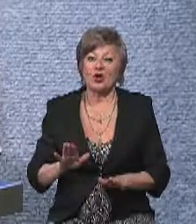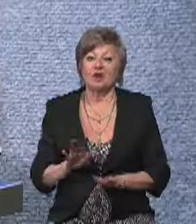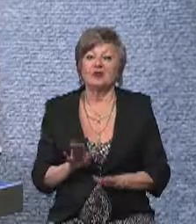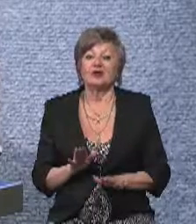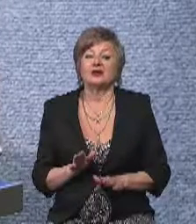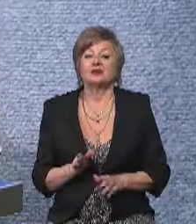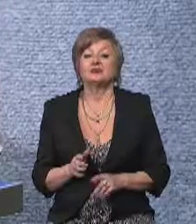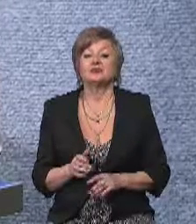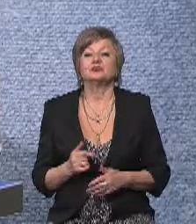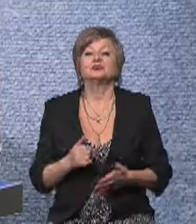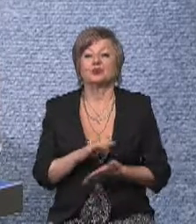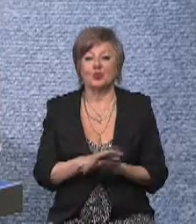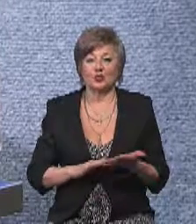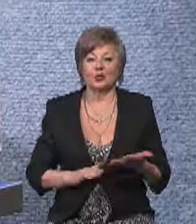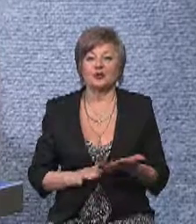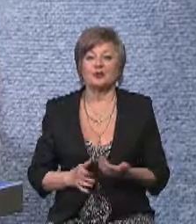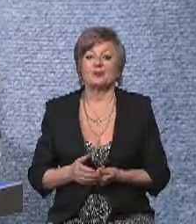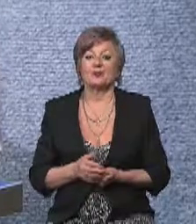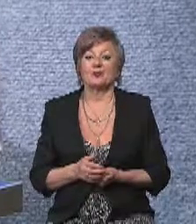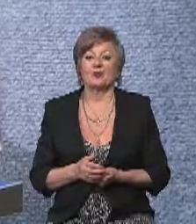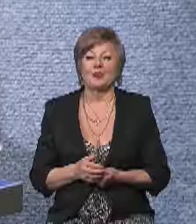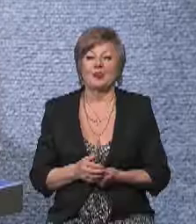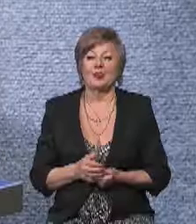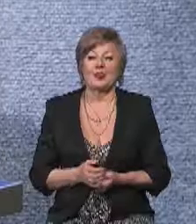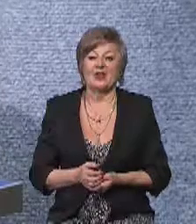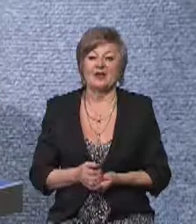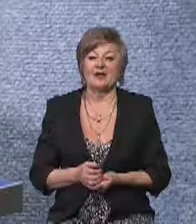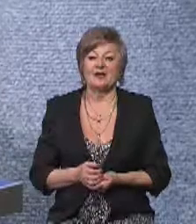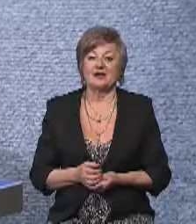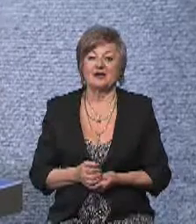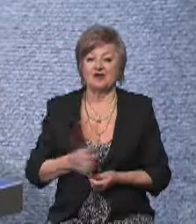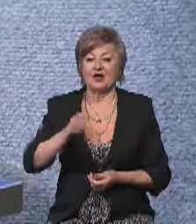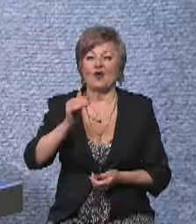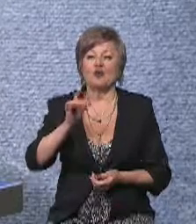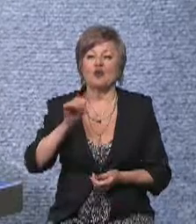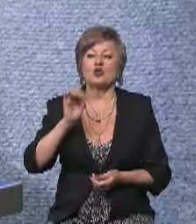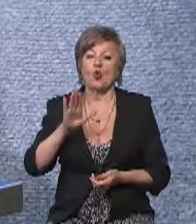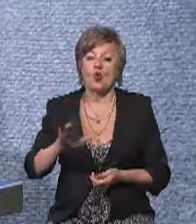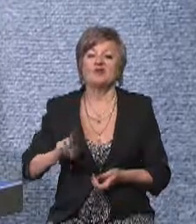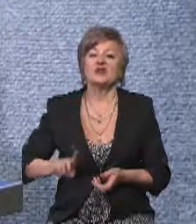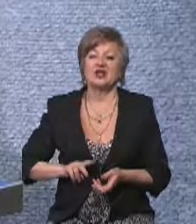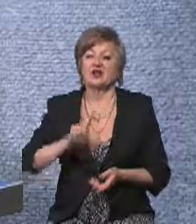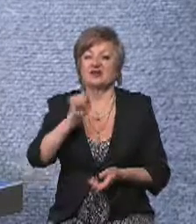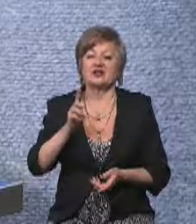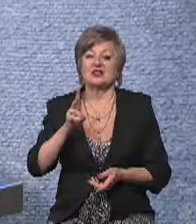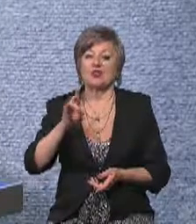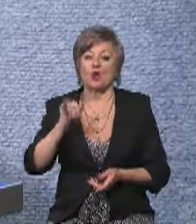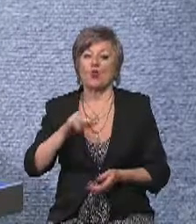отже, ми продовжуємо рухатися і зростати у незалежності в тому числі. Микола Фролов, ректор ЗНУ,